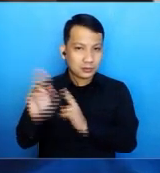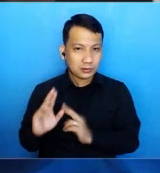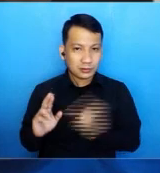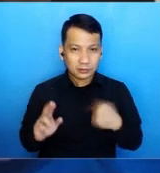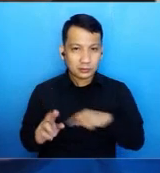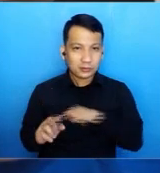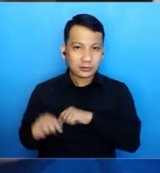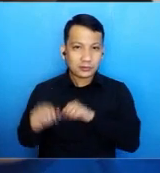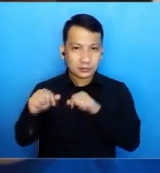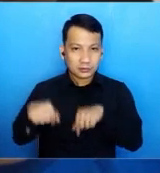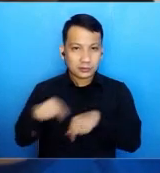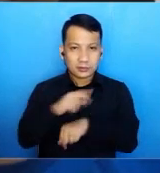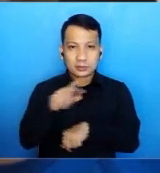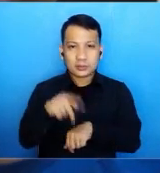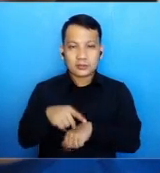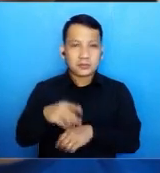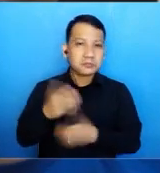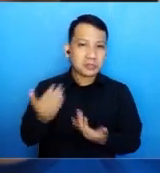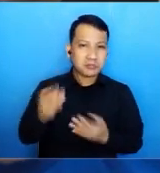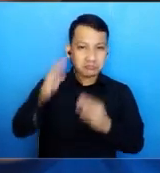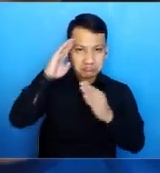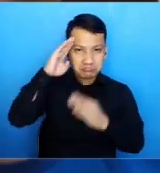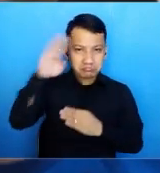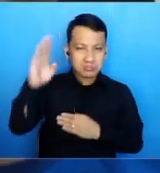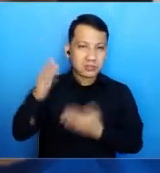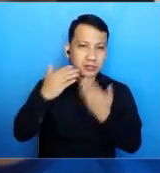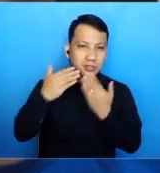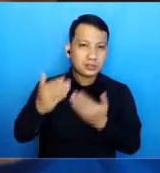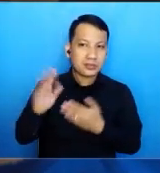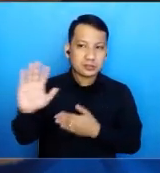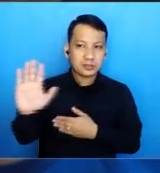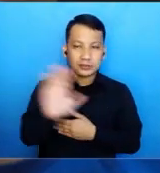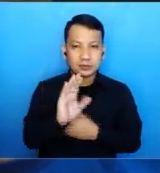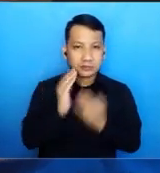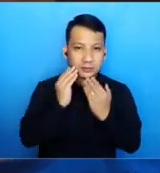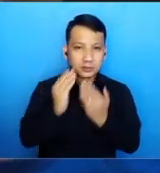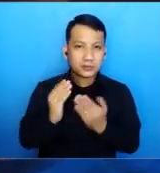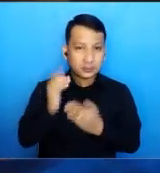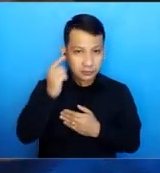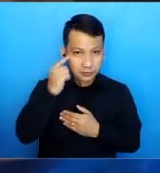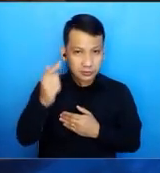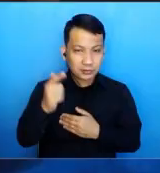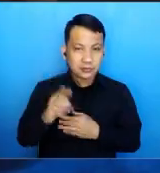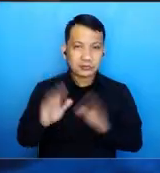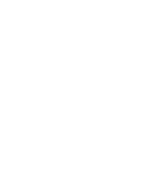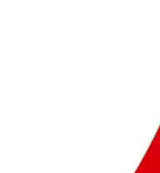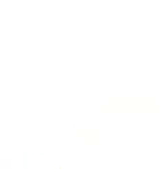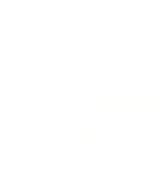And with that, saludo talaga kami sa iyo. Maraming salamat. Thank you, Gary. Bye po.